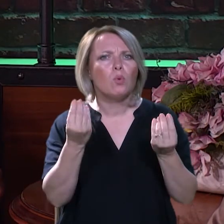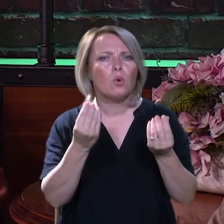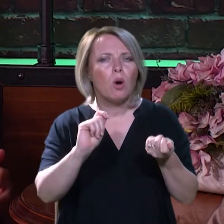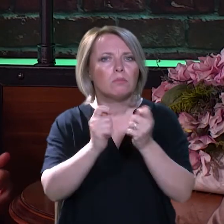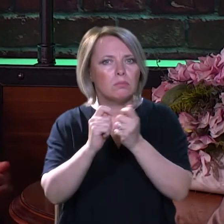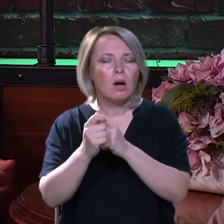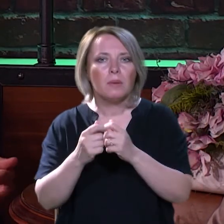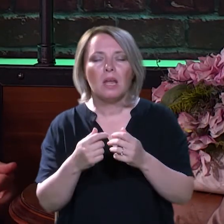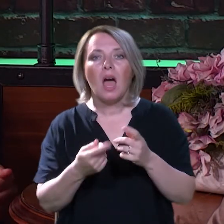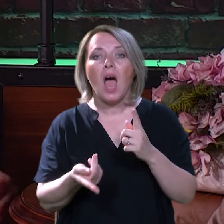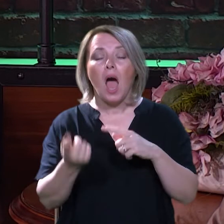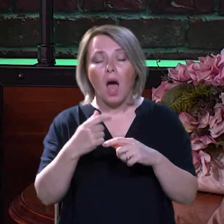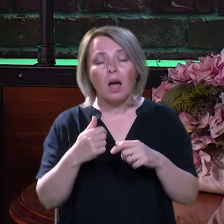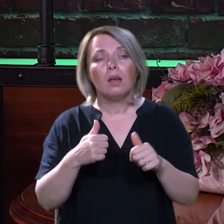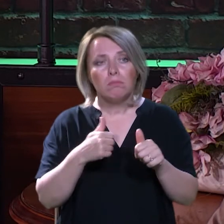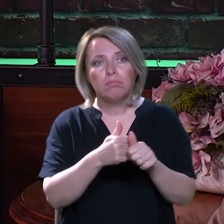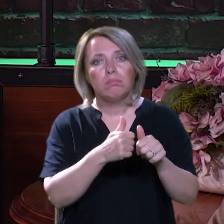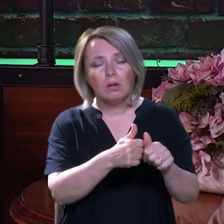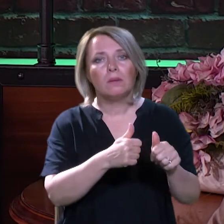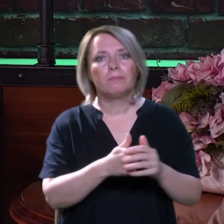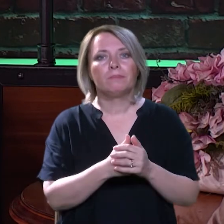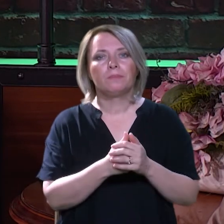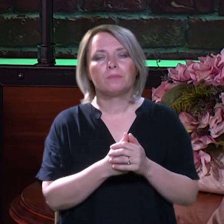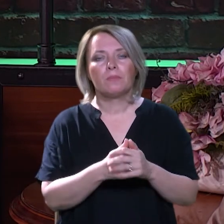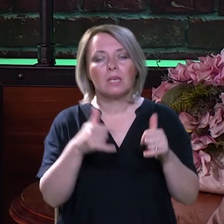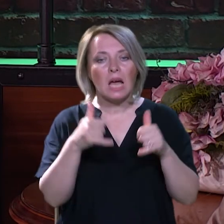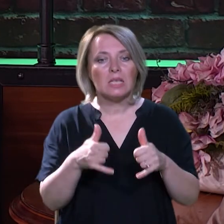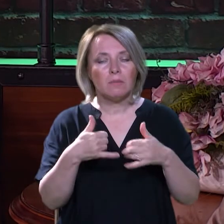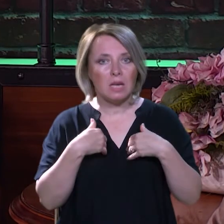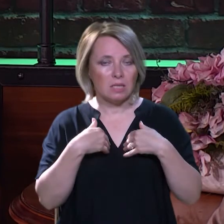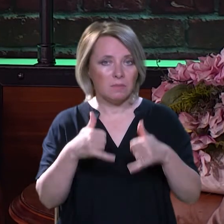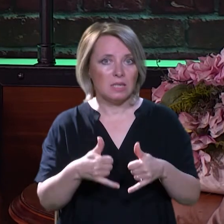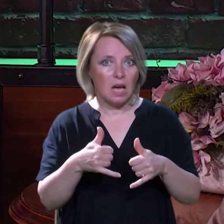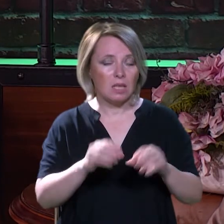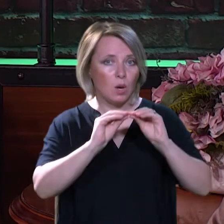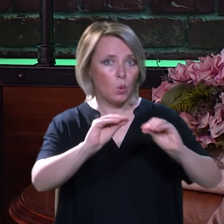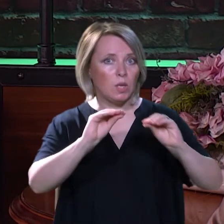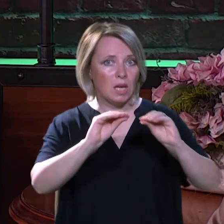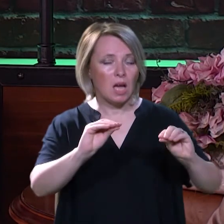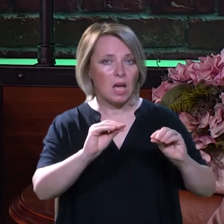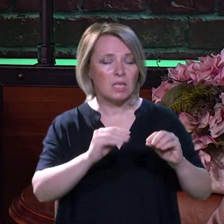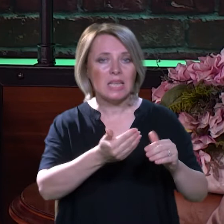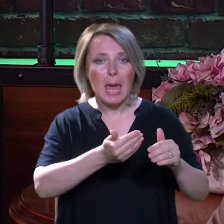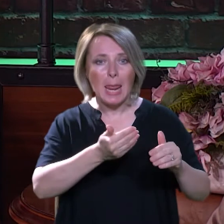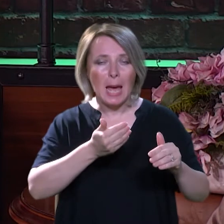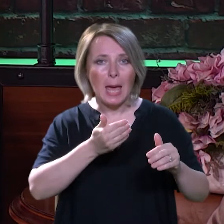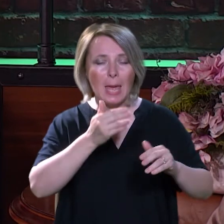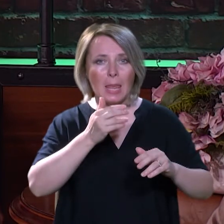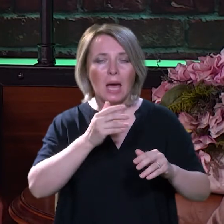barem onako malo kaskajući da stižemo. Ja sam sada u edukaciji realitetne